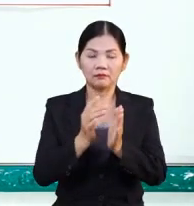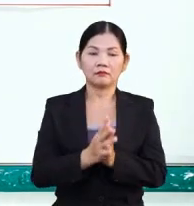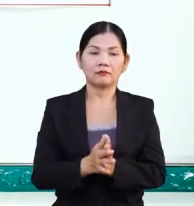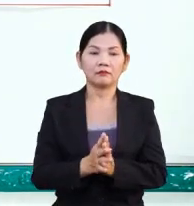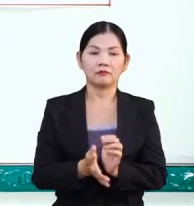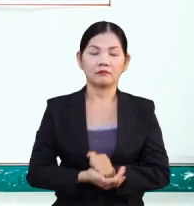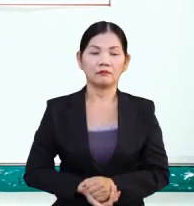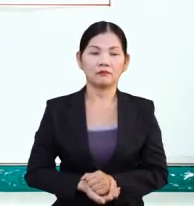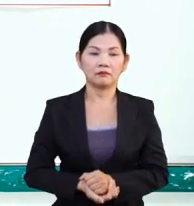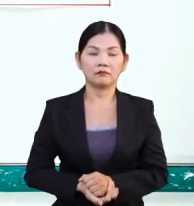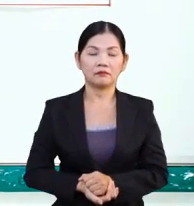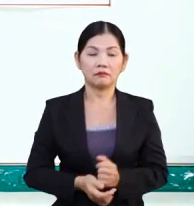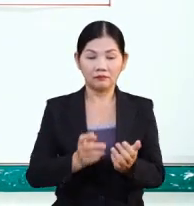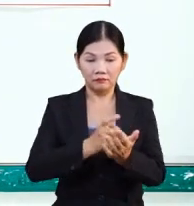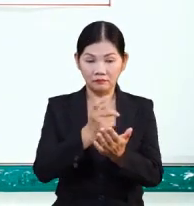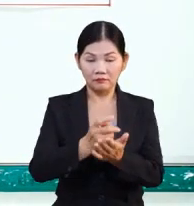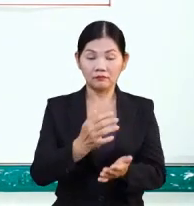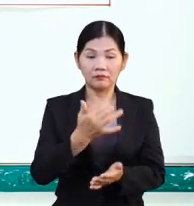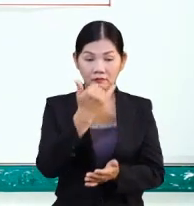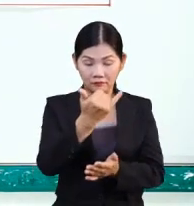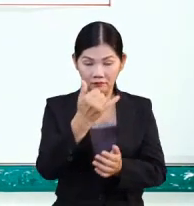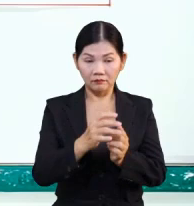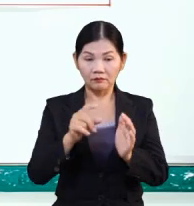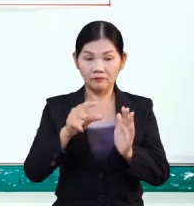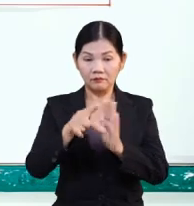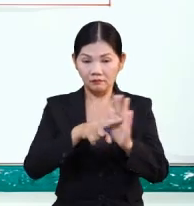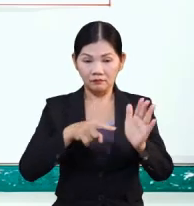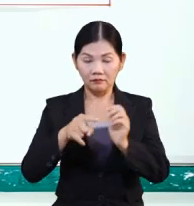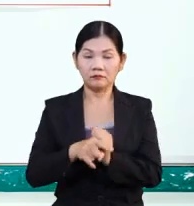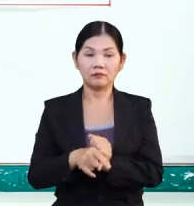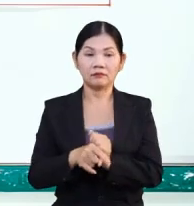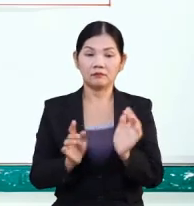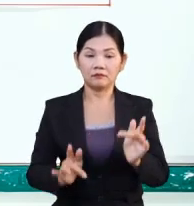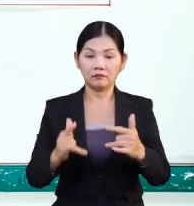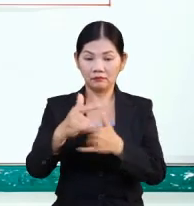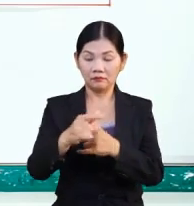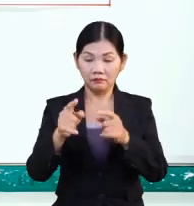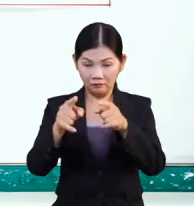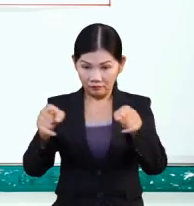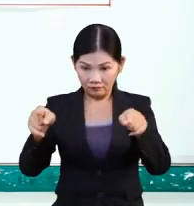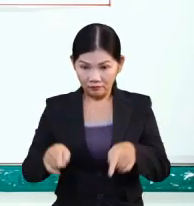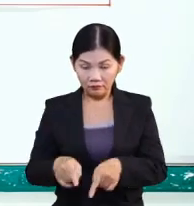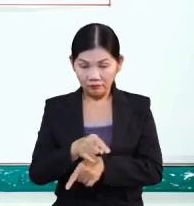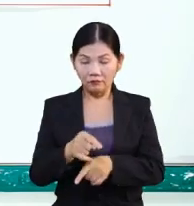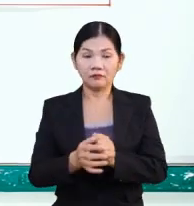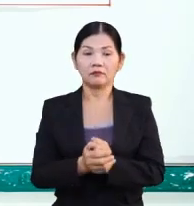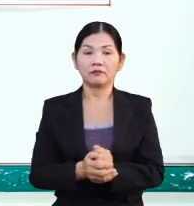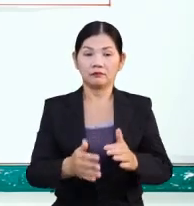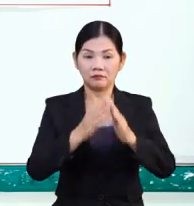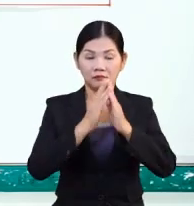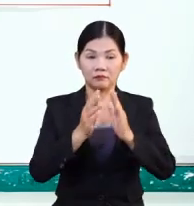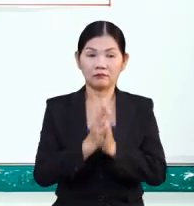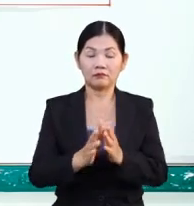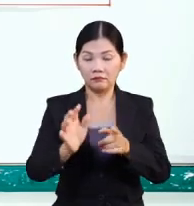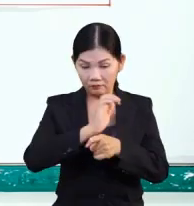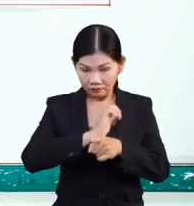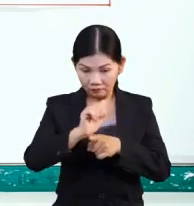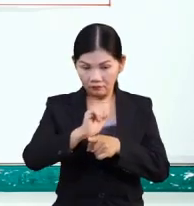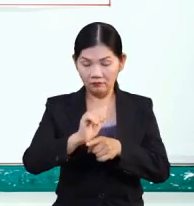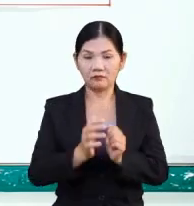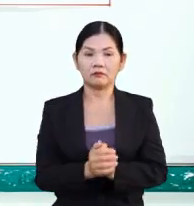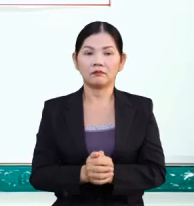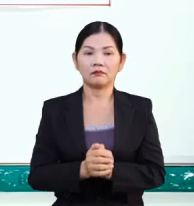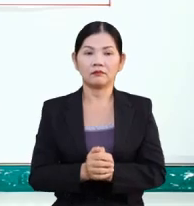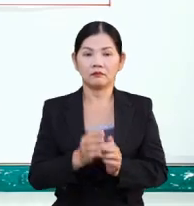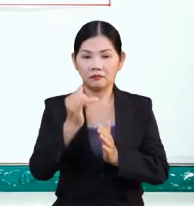mắc con lật chía, cha mê riêng tìm ra môi, vì thịt đó con cúp ra ọp chung vĩnh. Chà, cá bằng ca chùm nào, chà con cúp bằng to